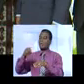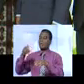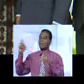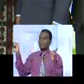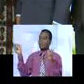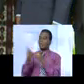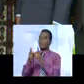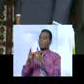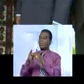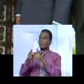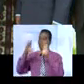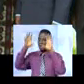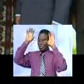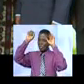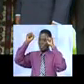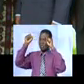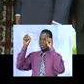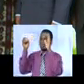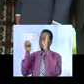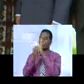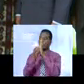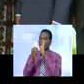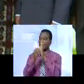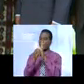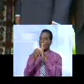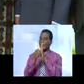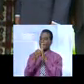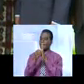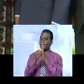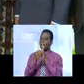entretenu avec Monsieur le Président